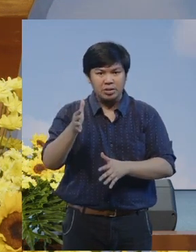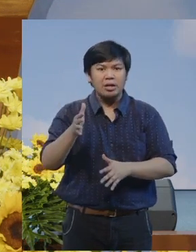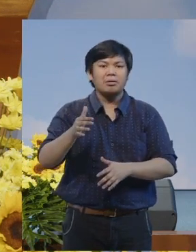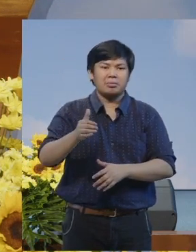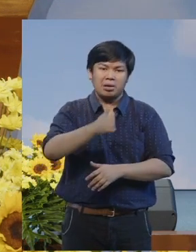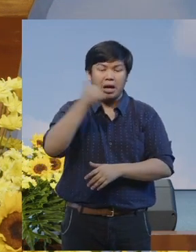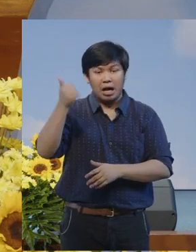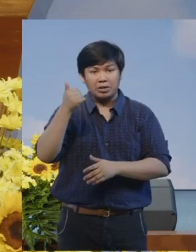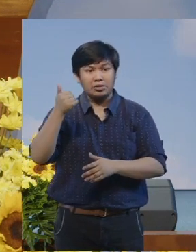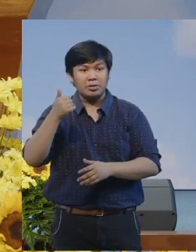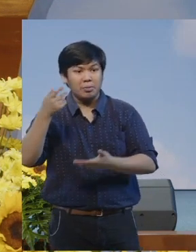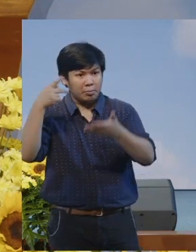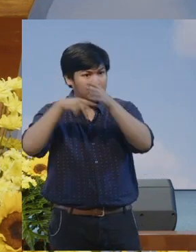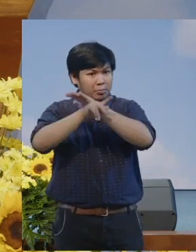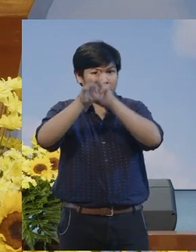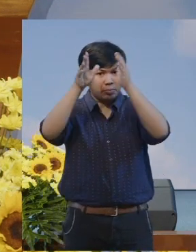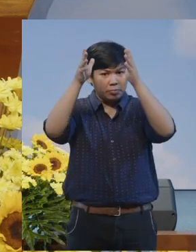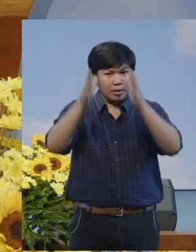mga propetang